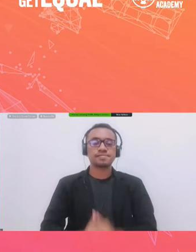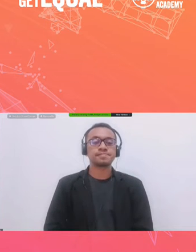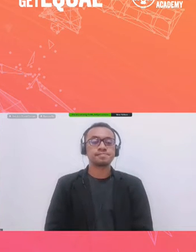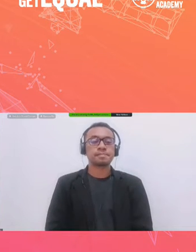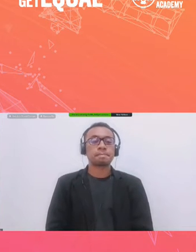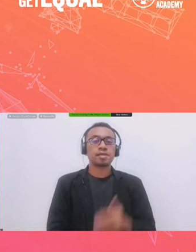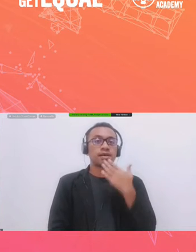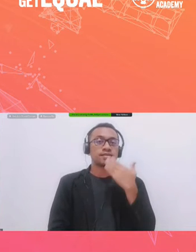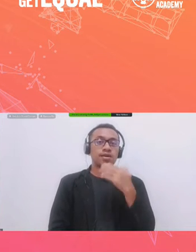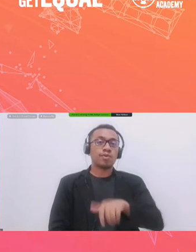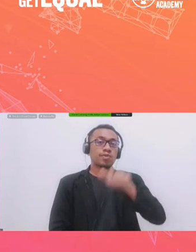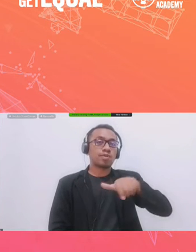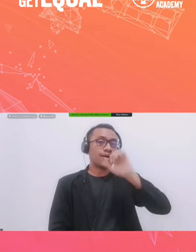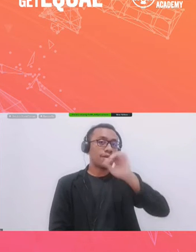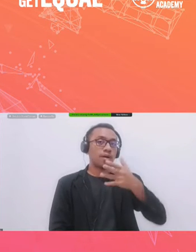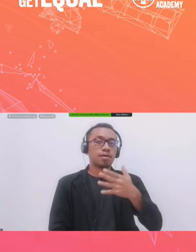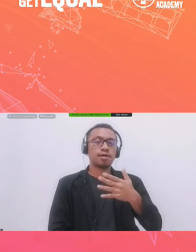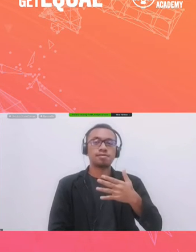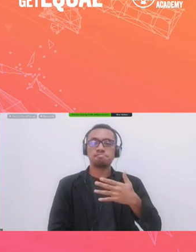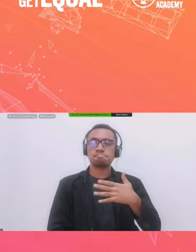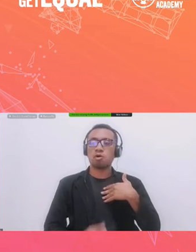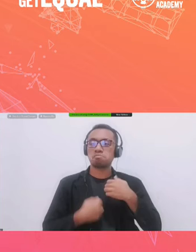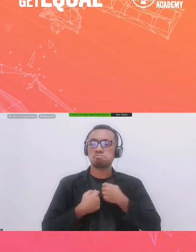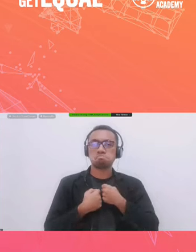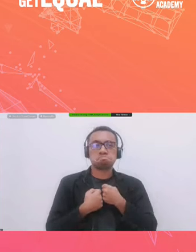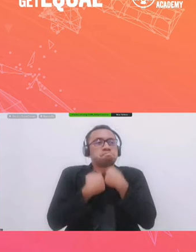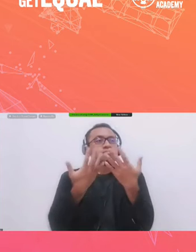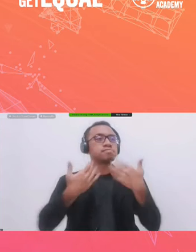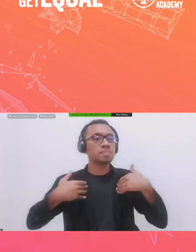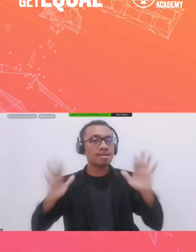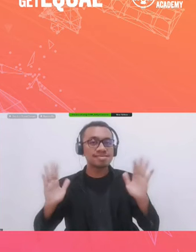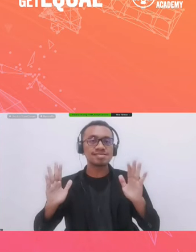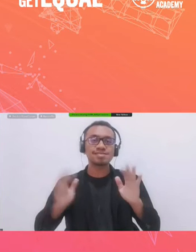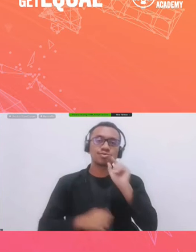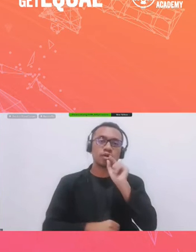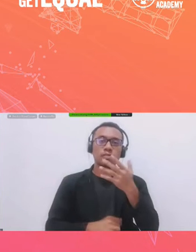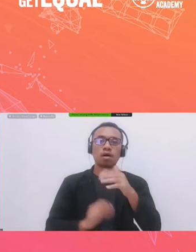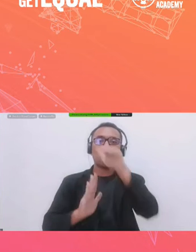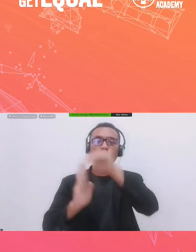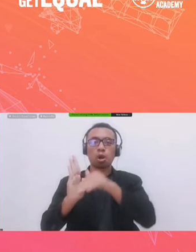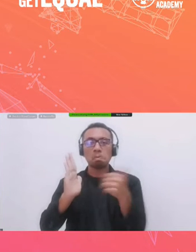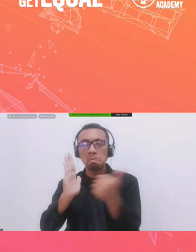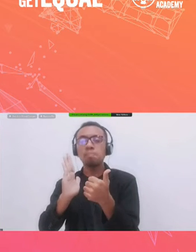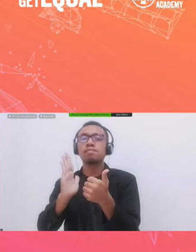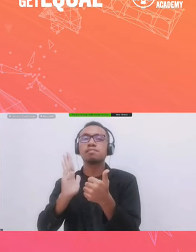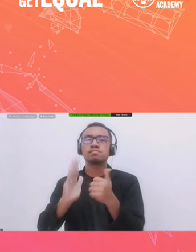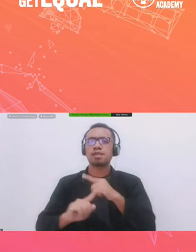seringkali bicara kebebasan berekspresi gitu ya sebagai dasar untuk meregulasi. Tapi implementasinya